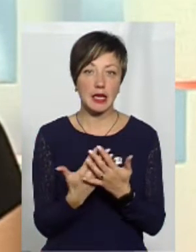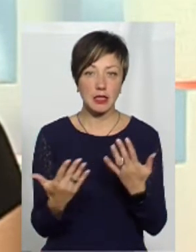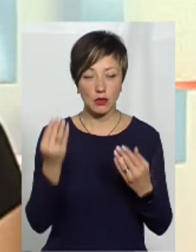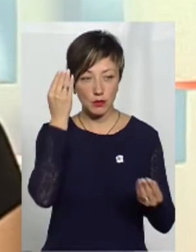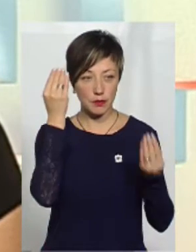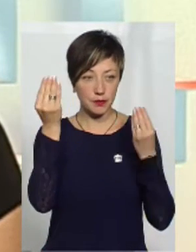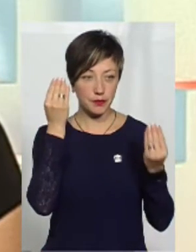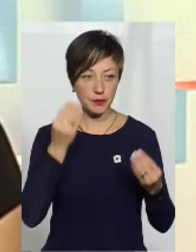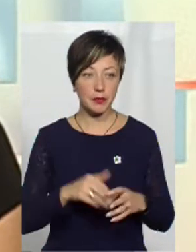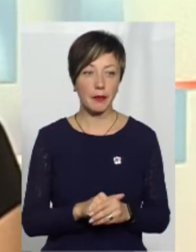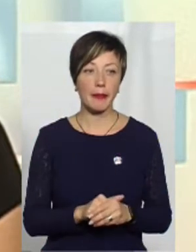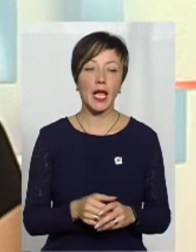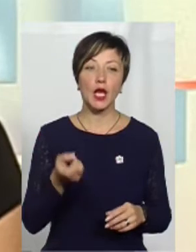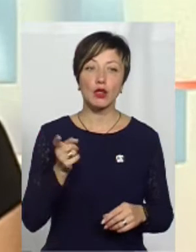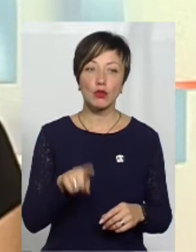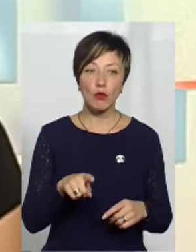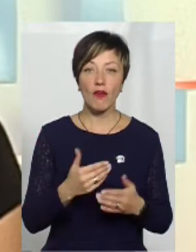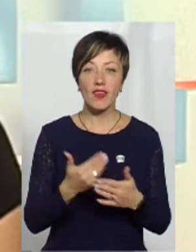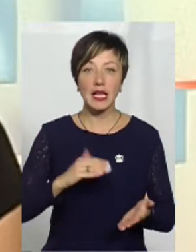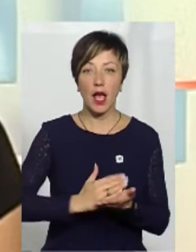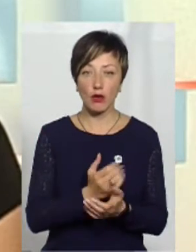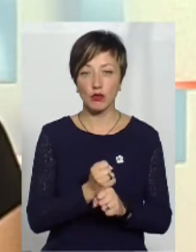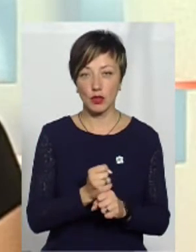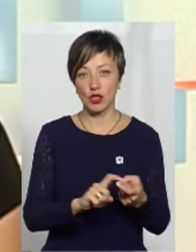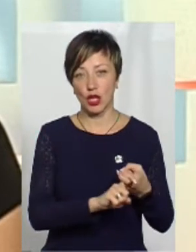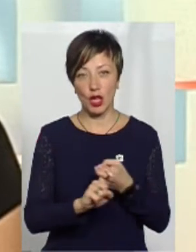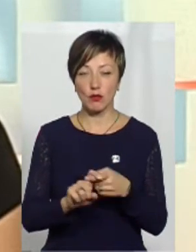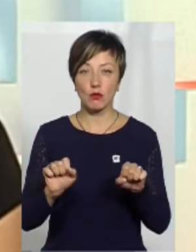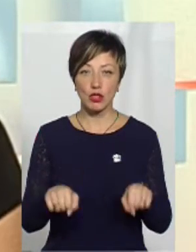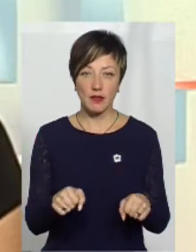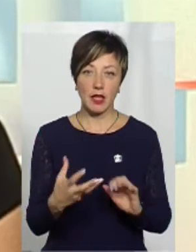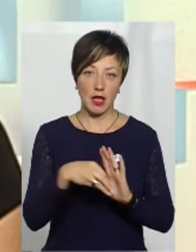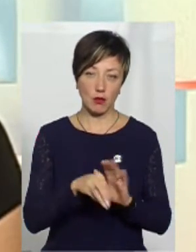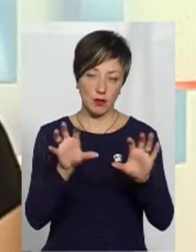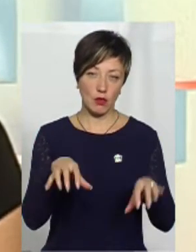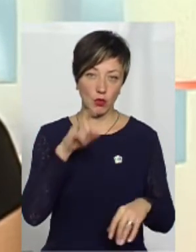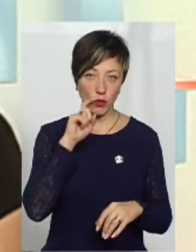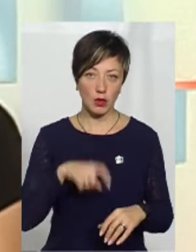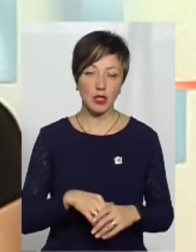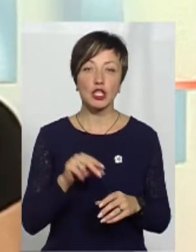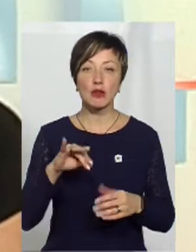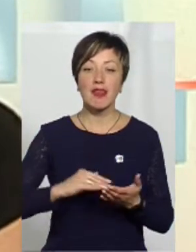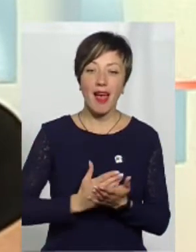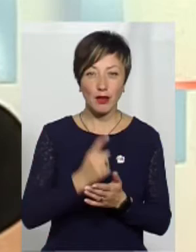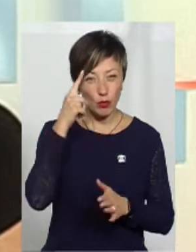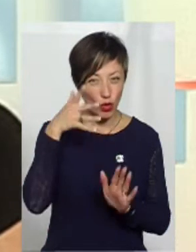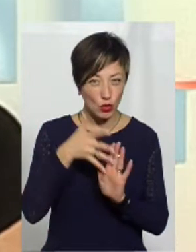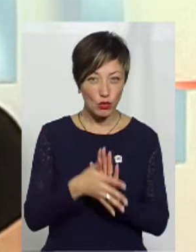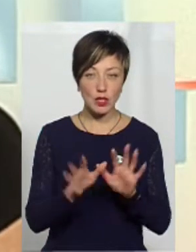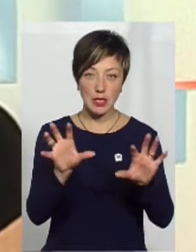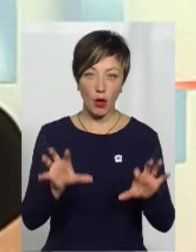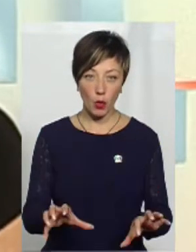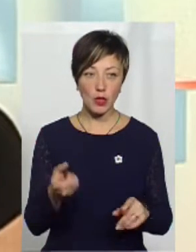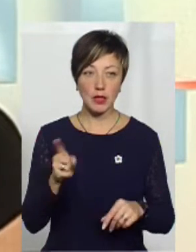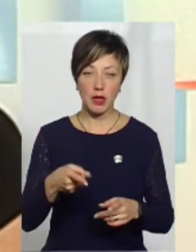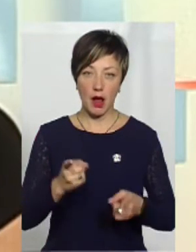різних експертних точок зору. Тому від якості цієї роботи буде залежати можливість її імплементації. Тобто, чим якісніше і продуманіше буде закон,